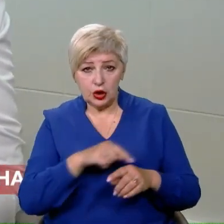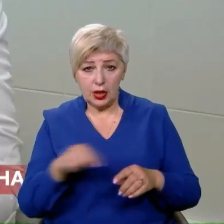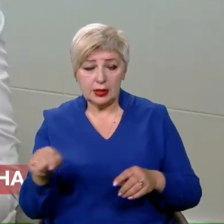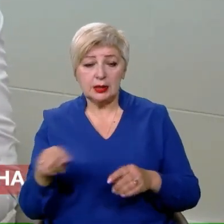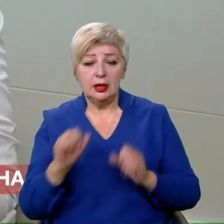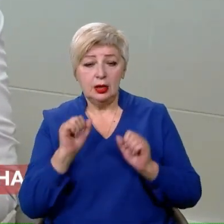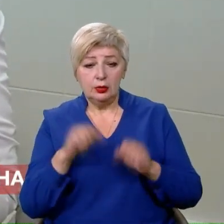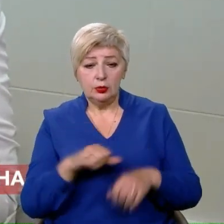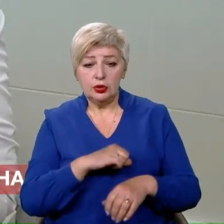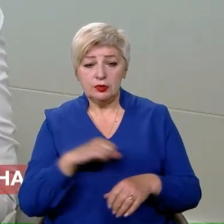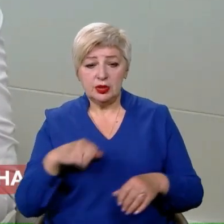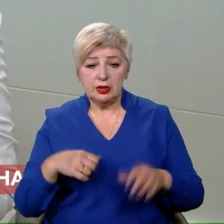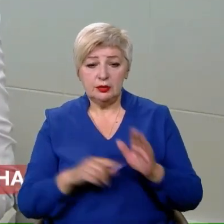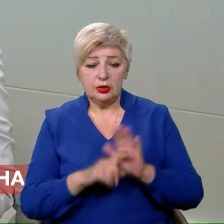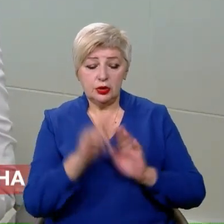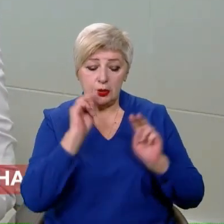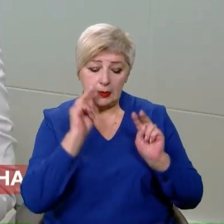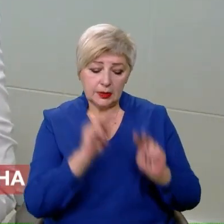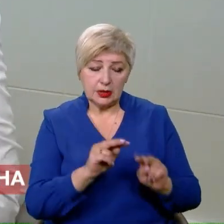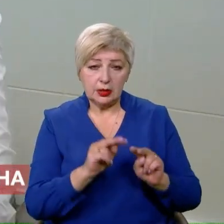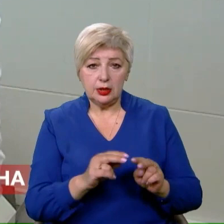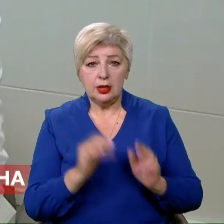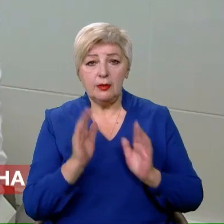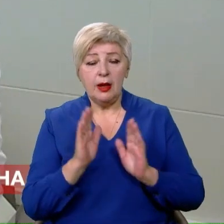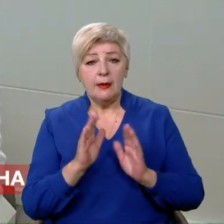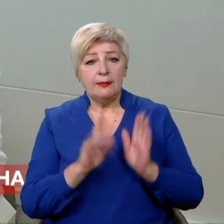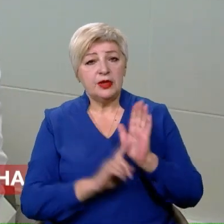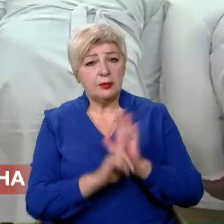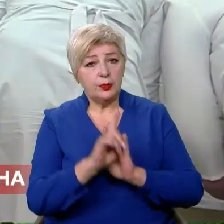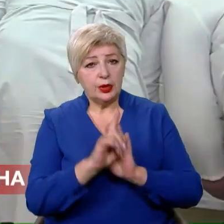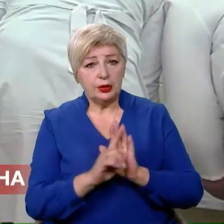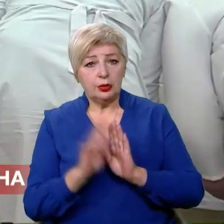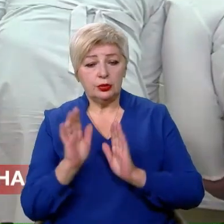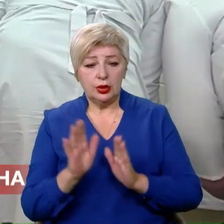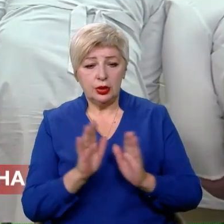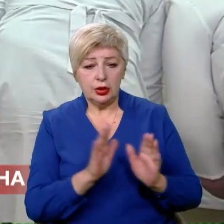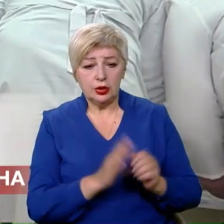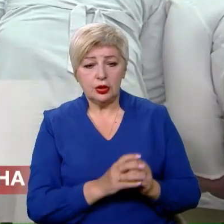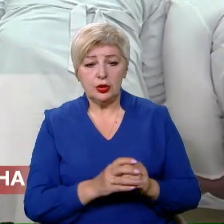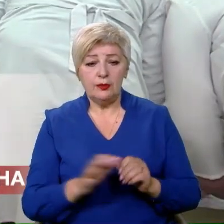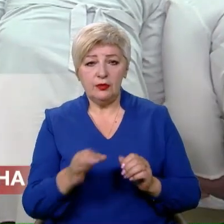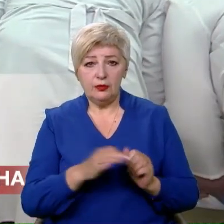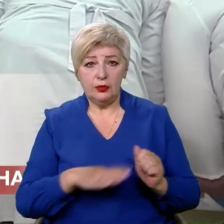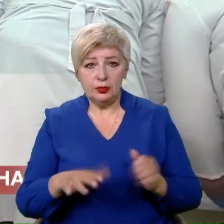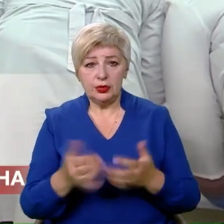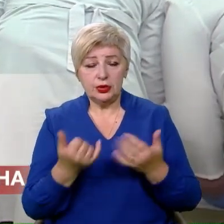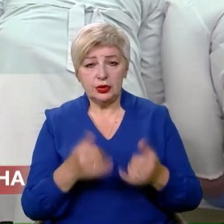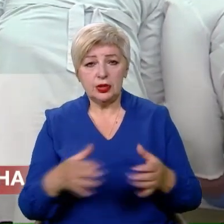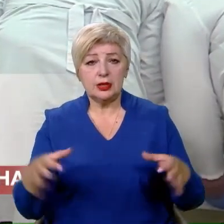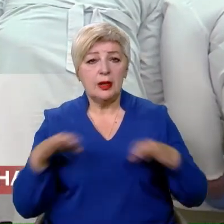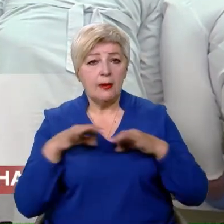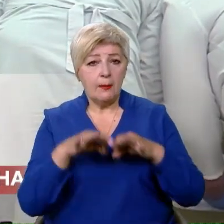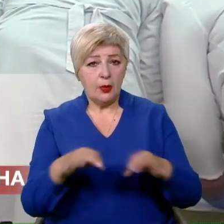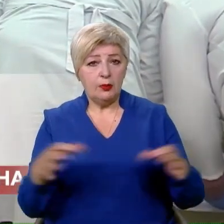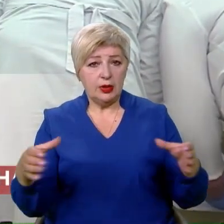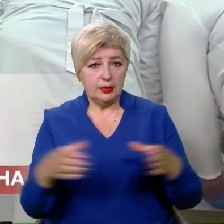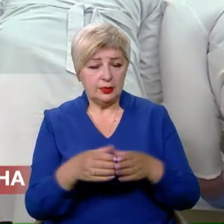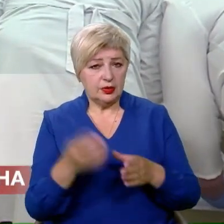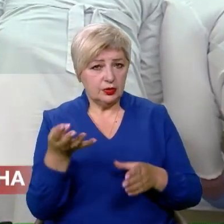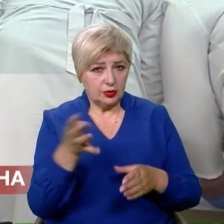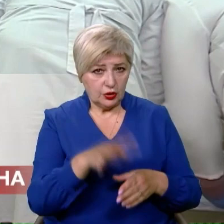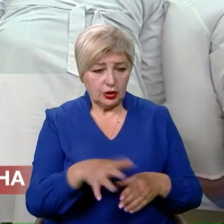с самого начала проследить температурный режим хранения этой вакцины. В области наразі 4 мобильные бригады, які будуть